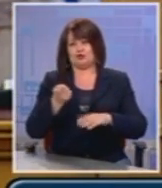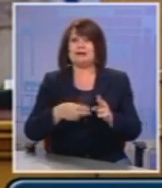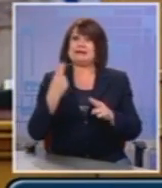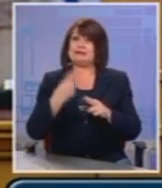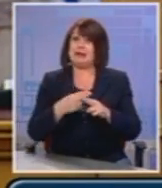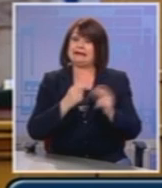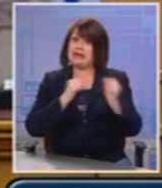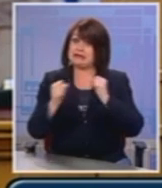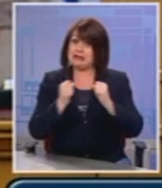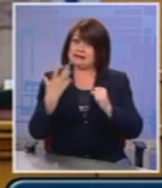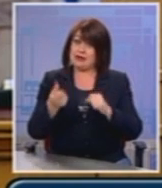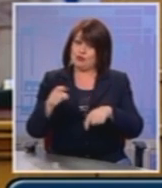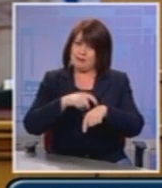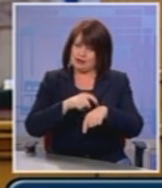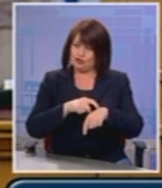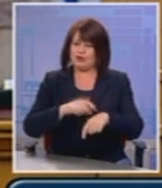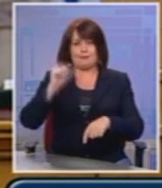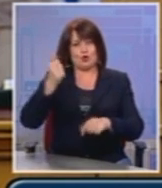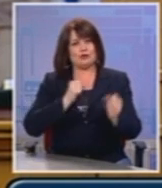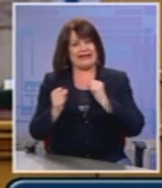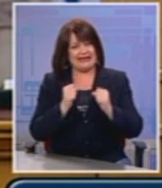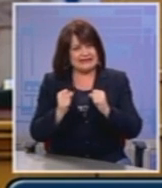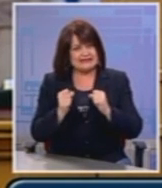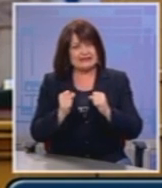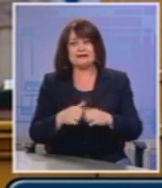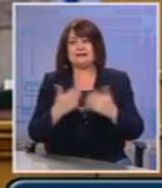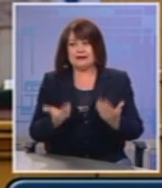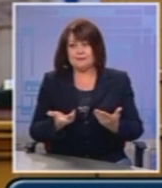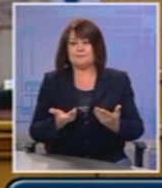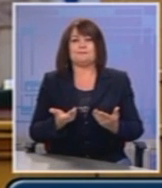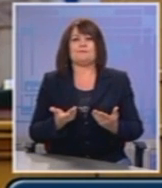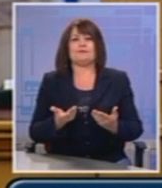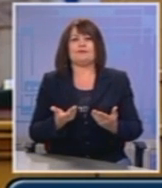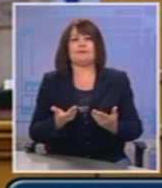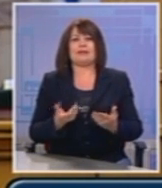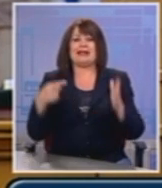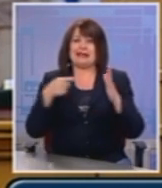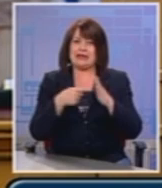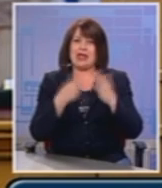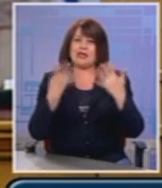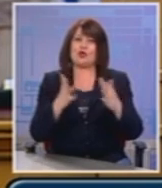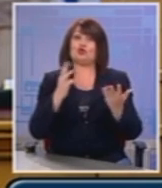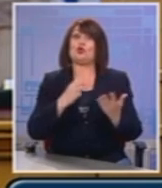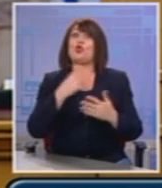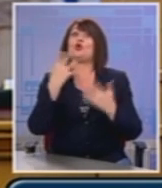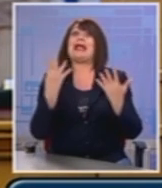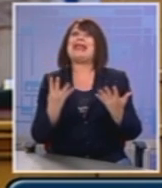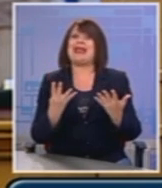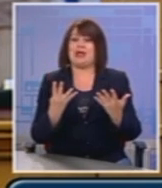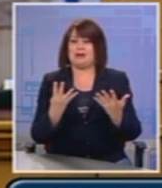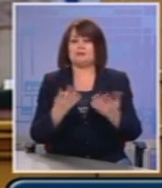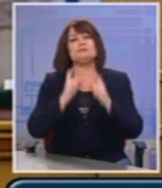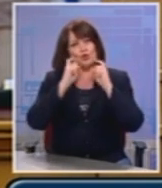κρίσεις είχαμε ως τώρα η πρώτη η κρίση ήταν του 1989